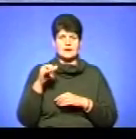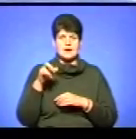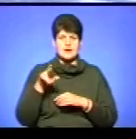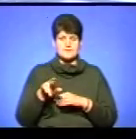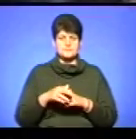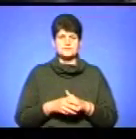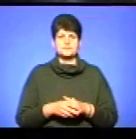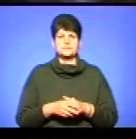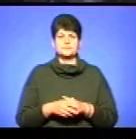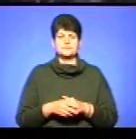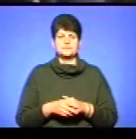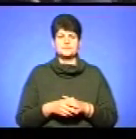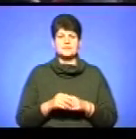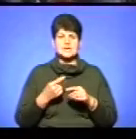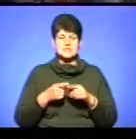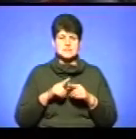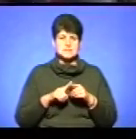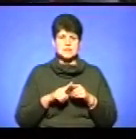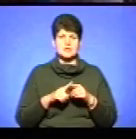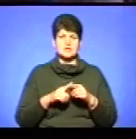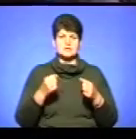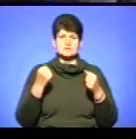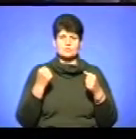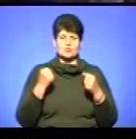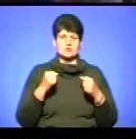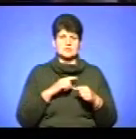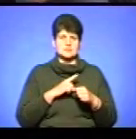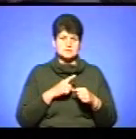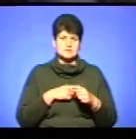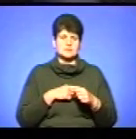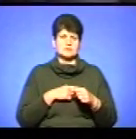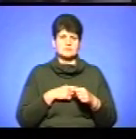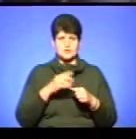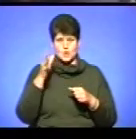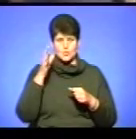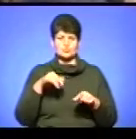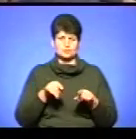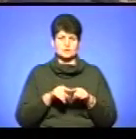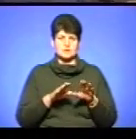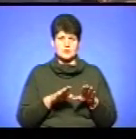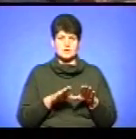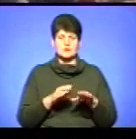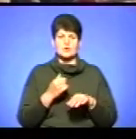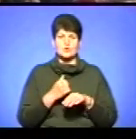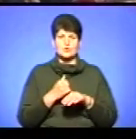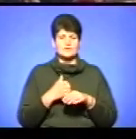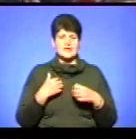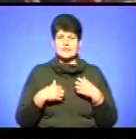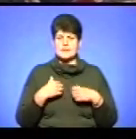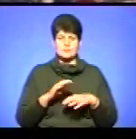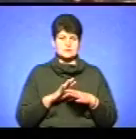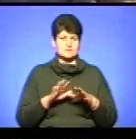Калюжний. Це спорт сили, але і розуму. Головне туди не